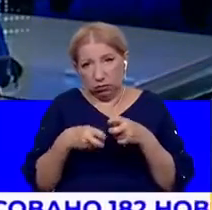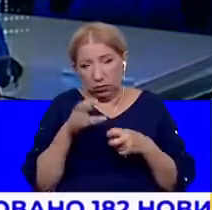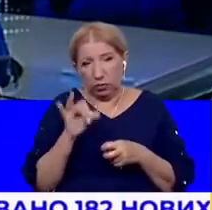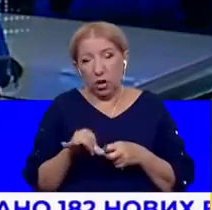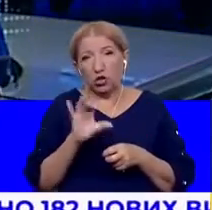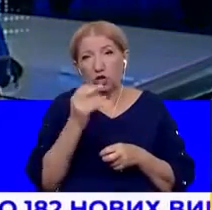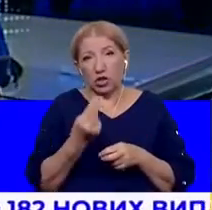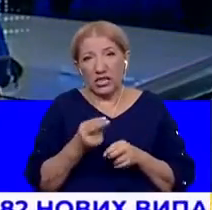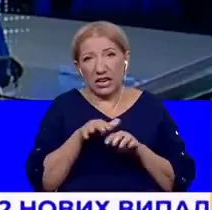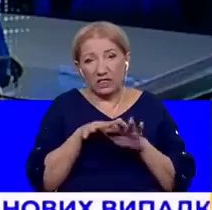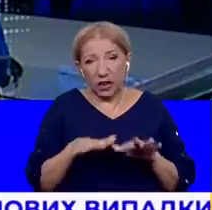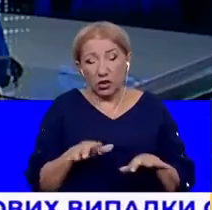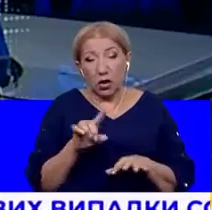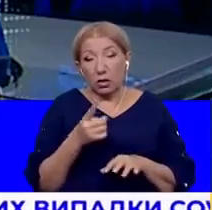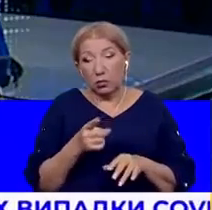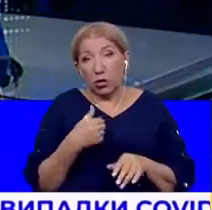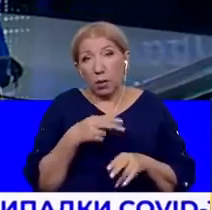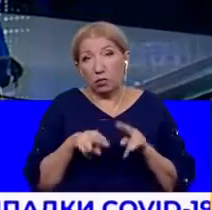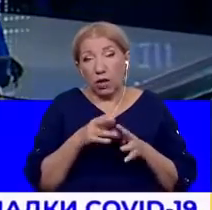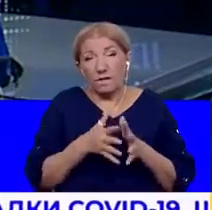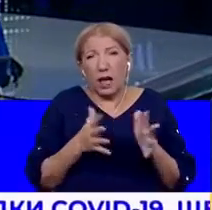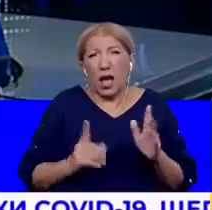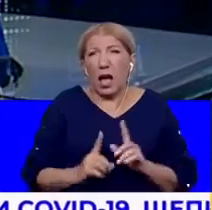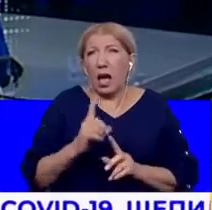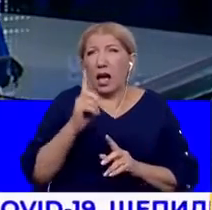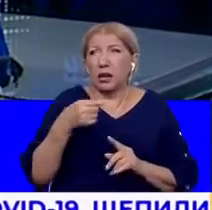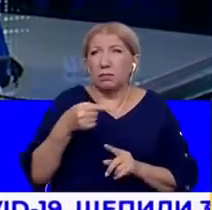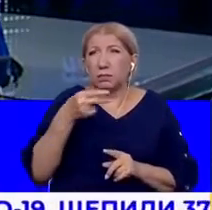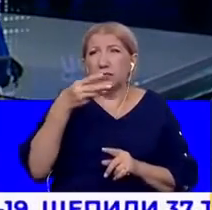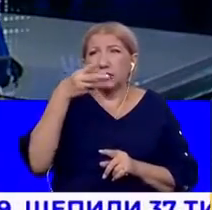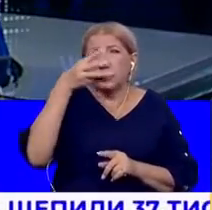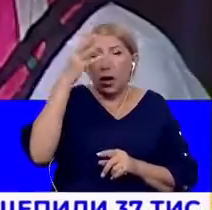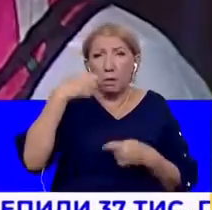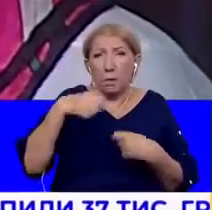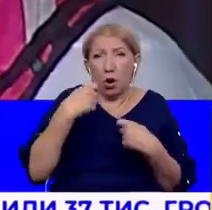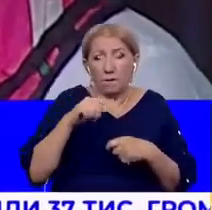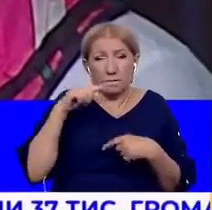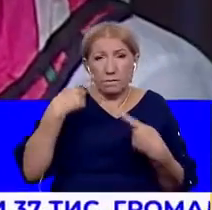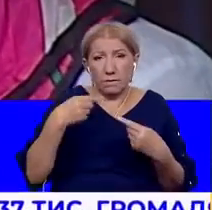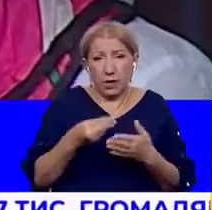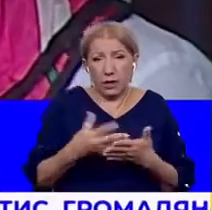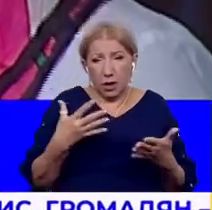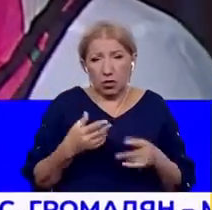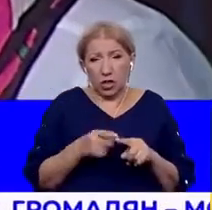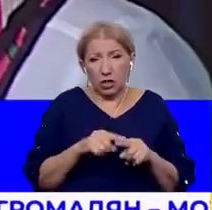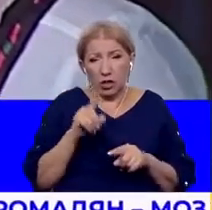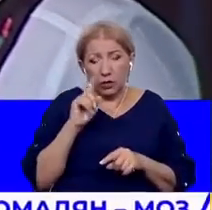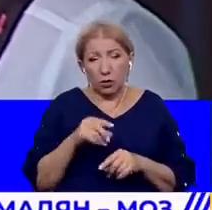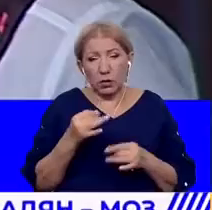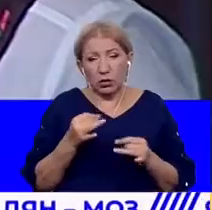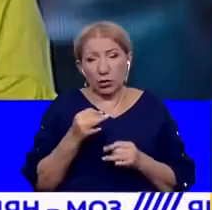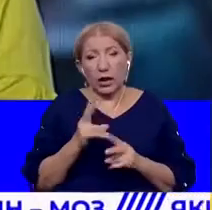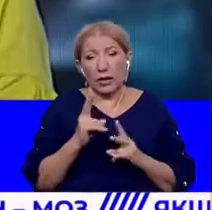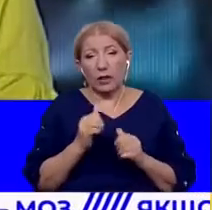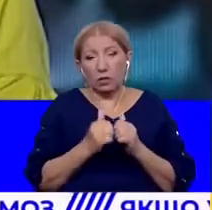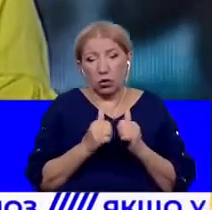соціальною інфраструктурою, тому що ми будуємо великі будинки, продаємо їх за великі гроші. Да, у Києві це відома історія, як у кожному